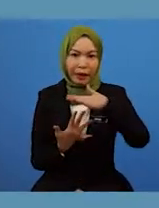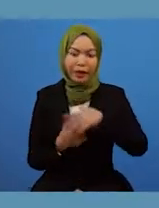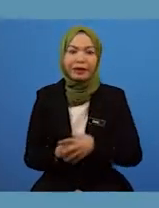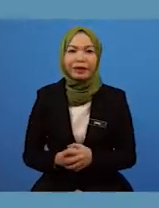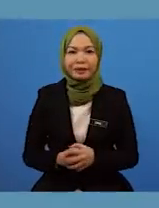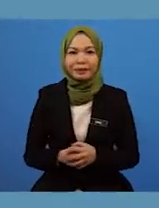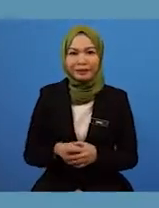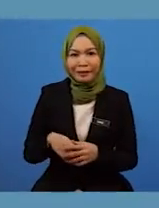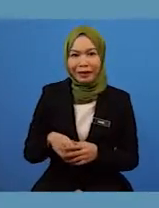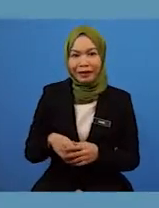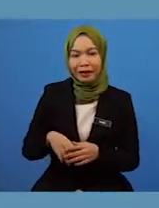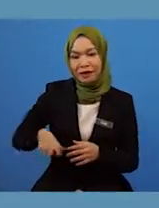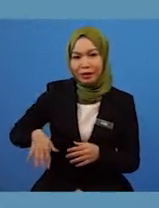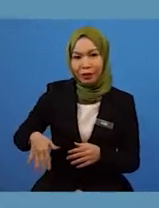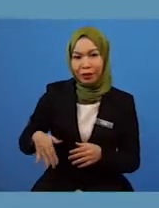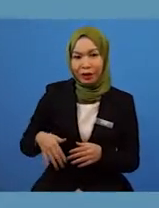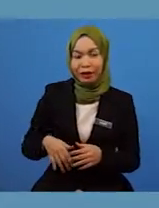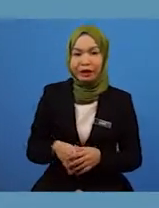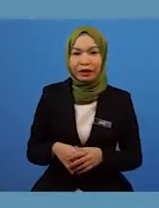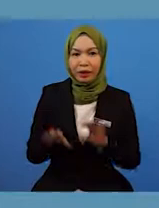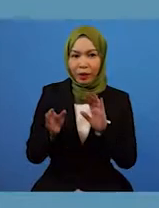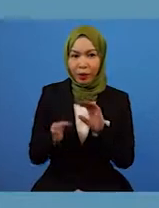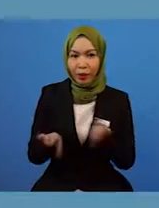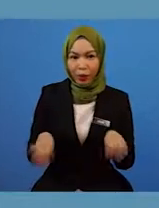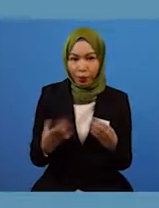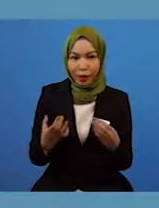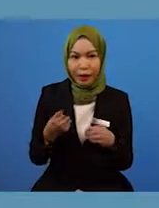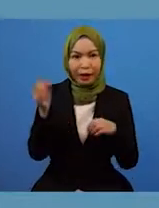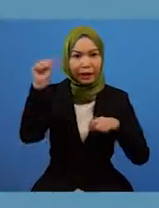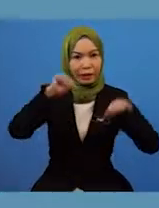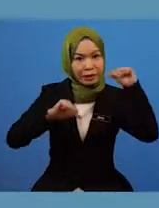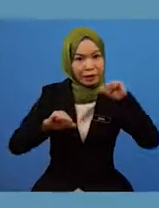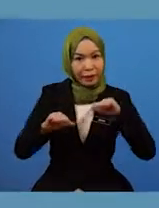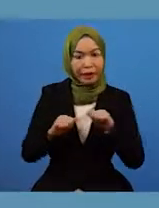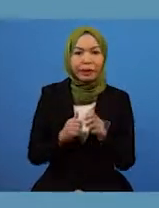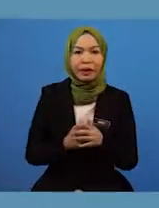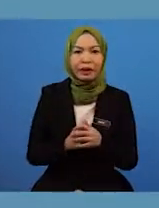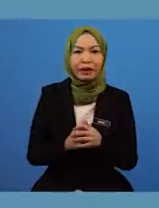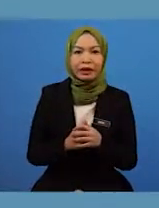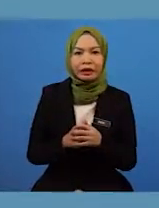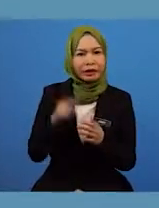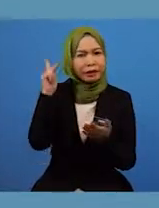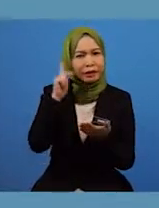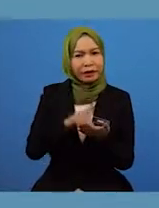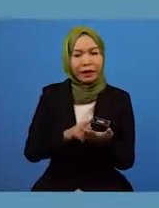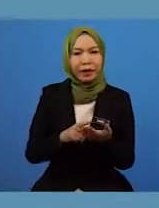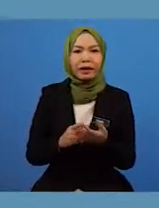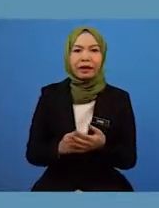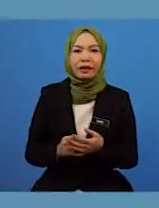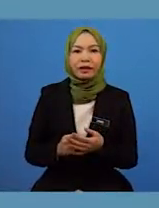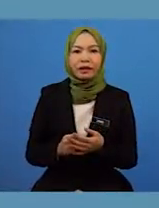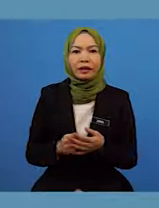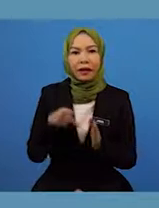Sebelum menjalankan eksperimen, kita mesti mengenal pasti semua pemboleh ubah.